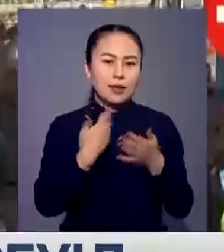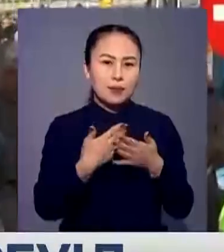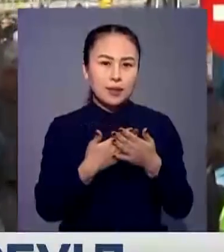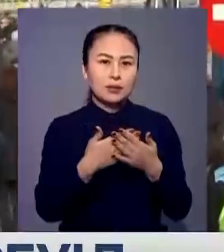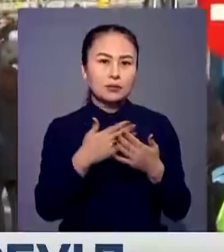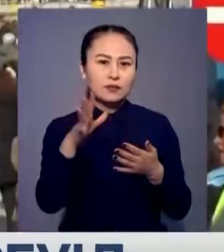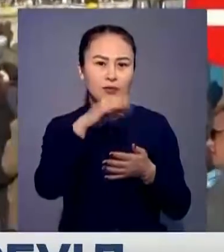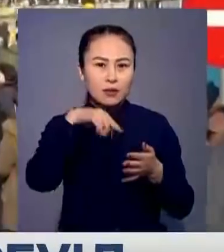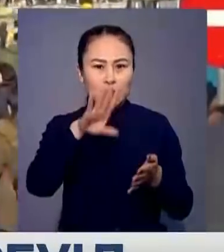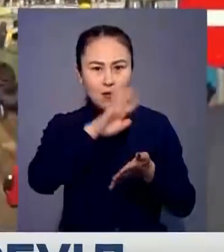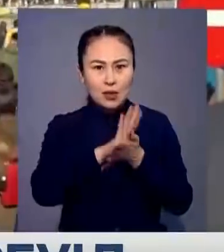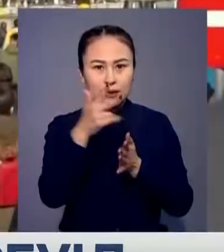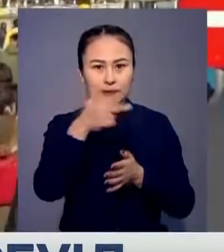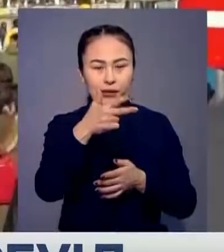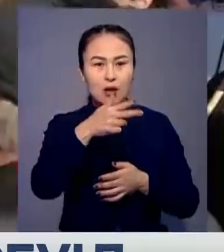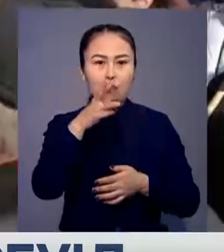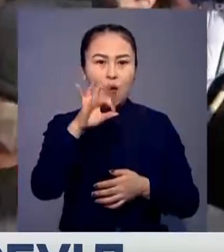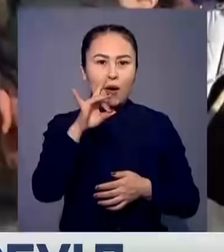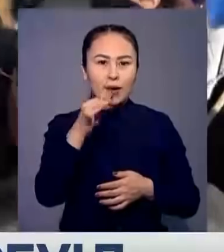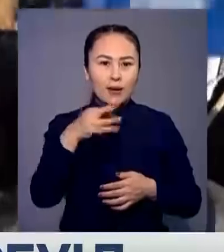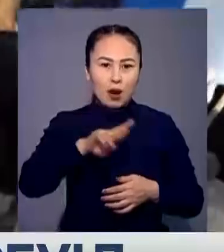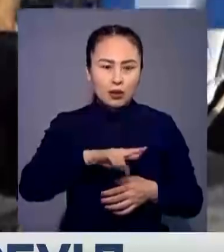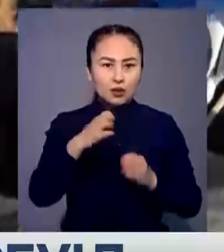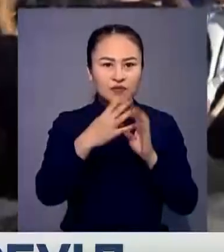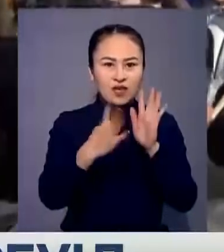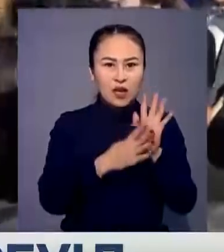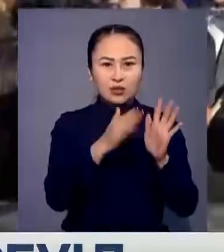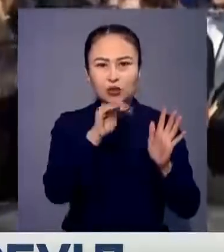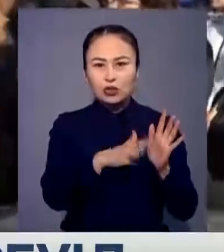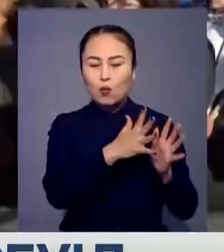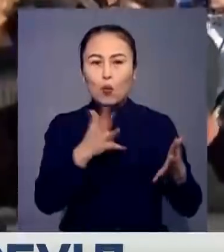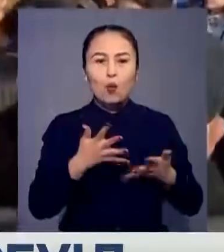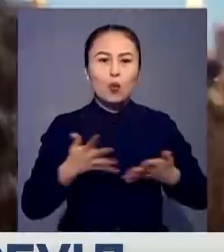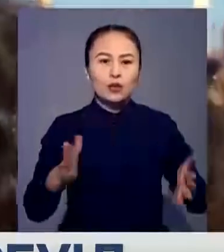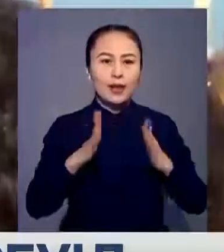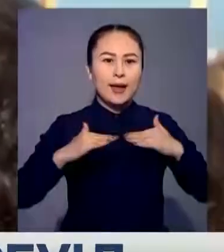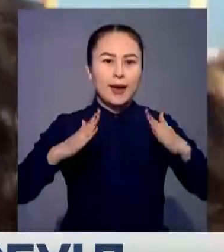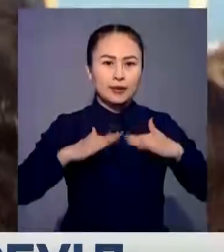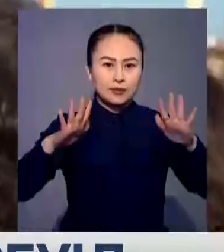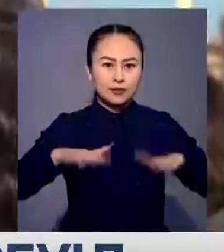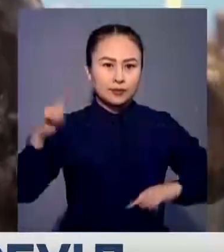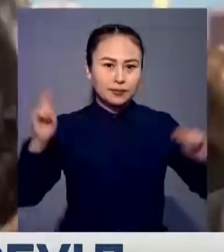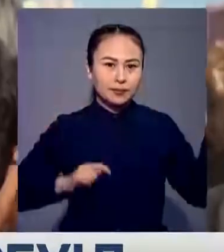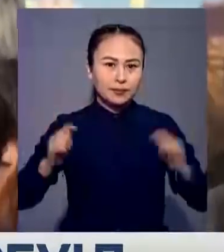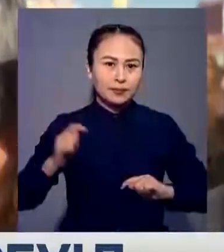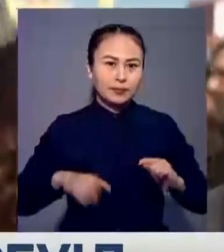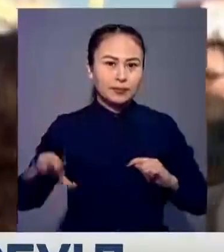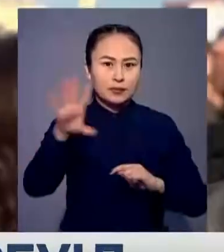Мория орталығында 19000-нан астам босқын тұрып жатыр. Сондай-ақ, лагерьде мигранттар үшін жағдай жасалмағанын айтады.